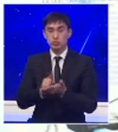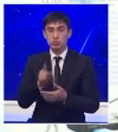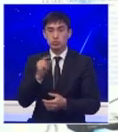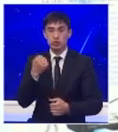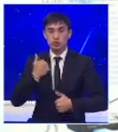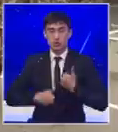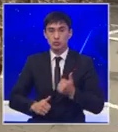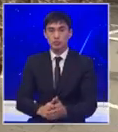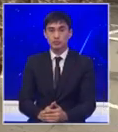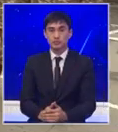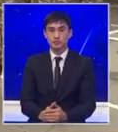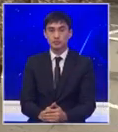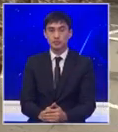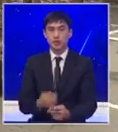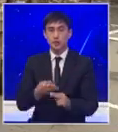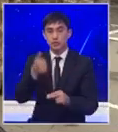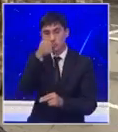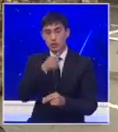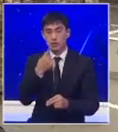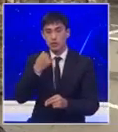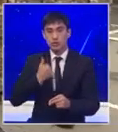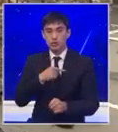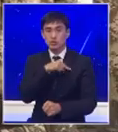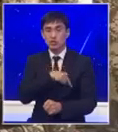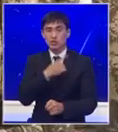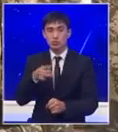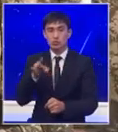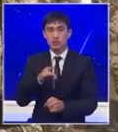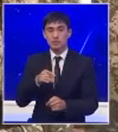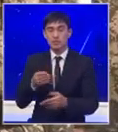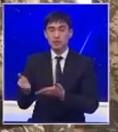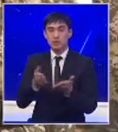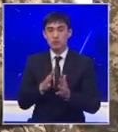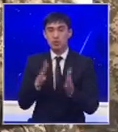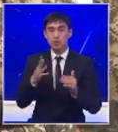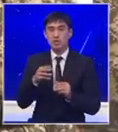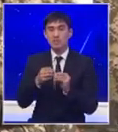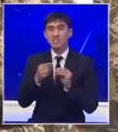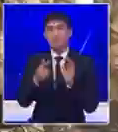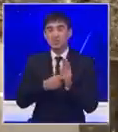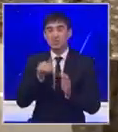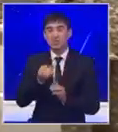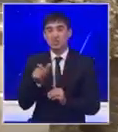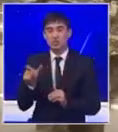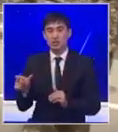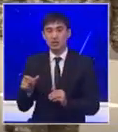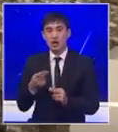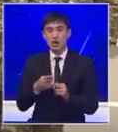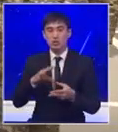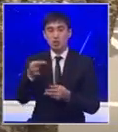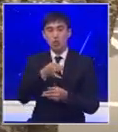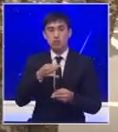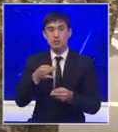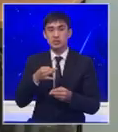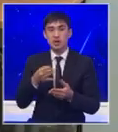дать с честью в этом году вооруженных призваны более 17 тысяч человек а из